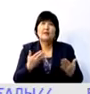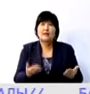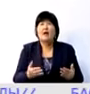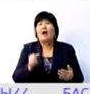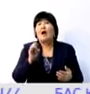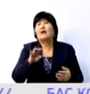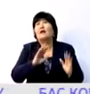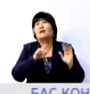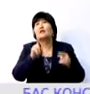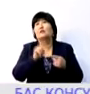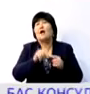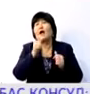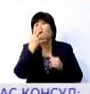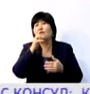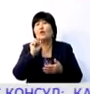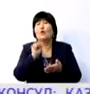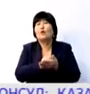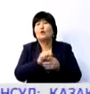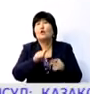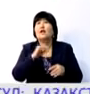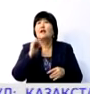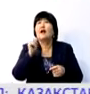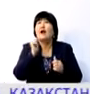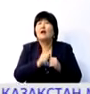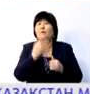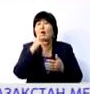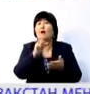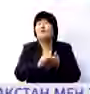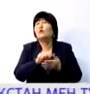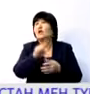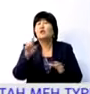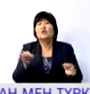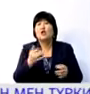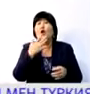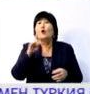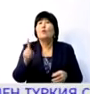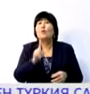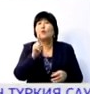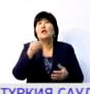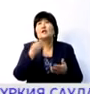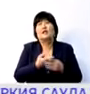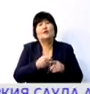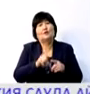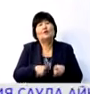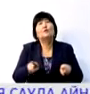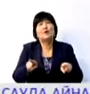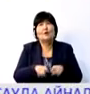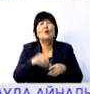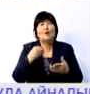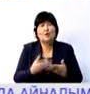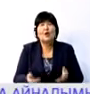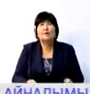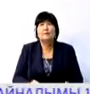теңізімен тікелей байланысты әрбір фотосуреттің өз тарихы бар. Әрі мұндай фотолар еш жерде жоқ. Мұражай жәдігерлері сонысымен құнды. Ұрпаққа